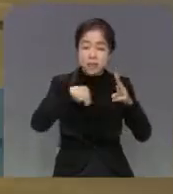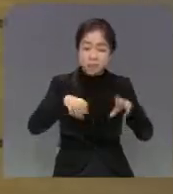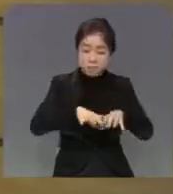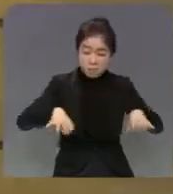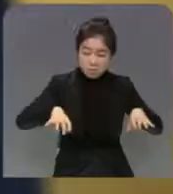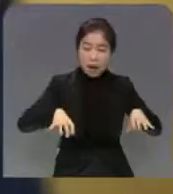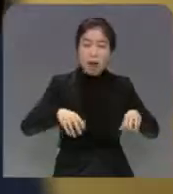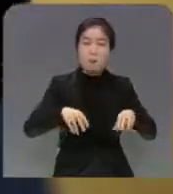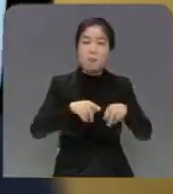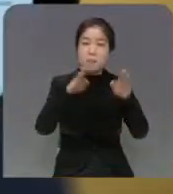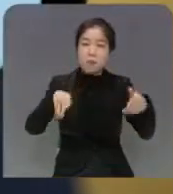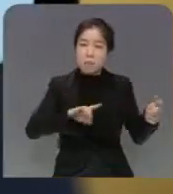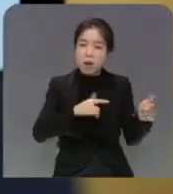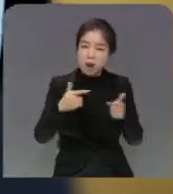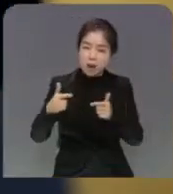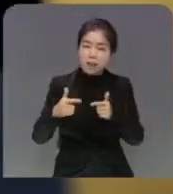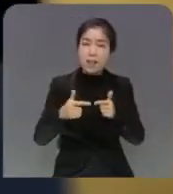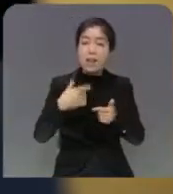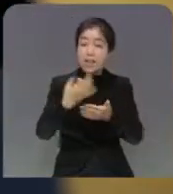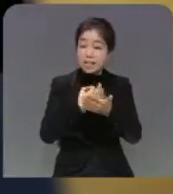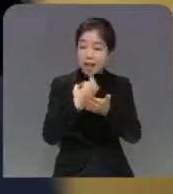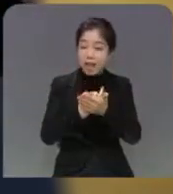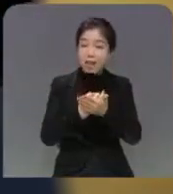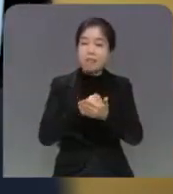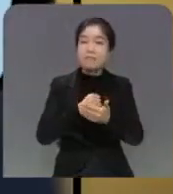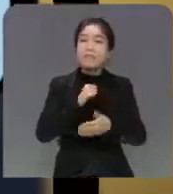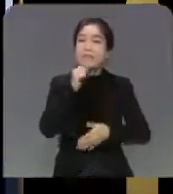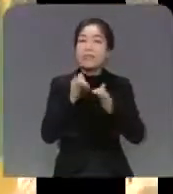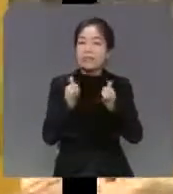붙여지고 수익금은 소외계층을 위해 기부됩니다.